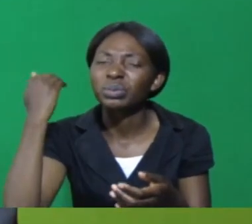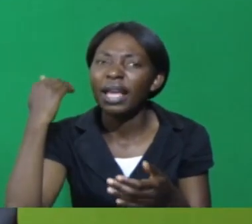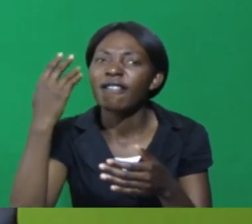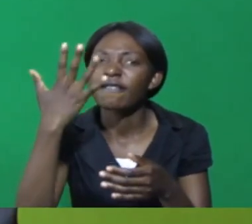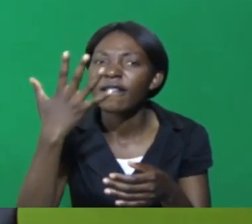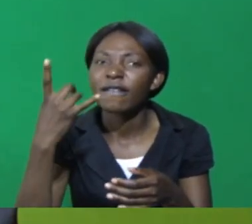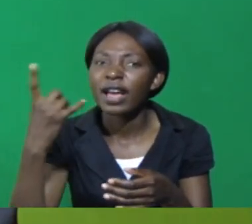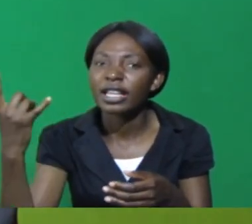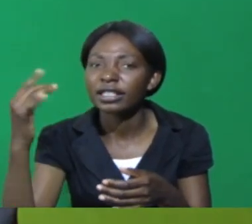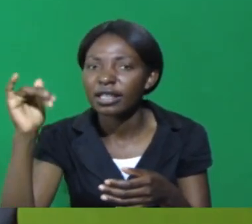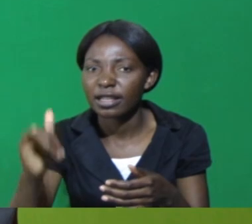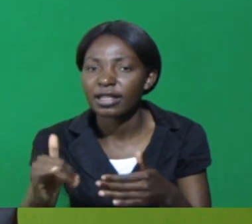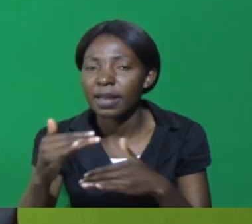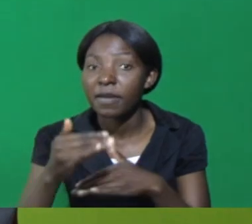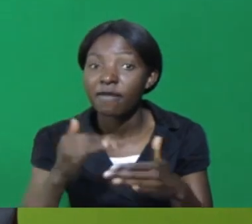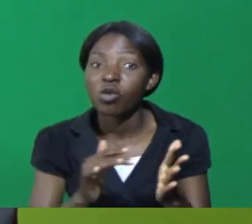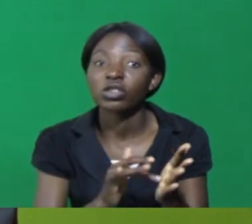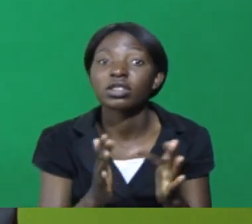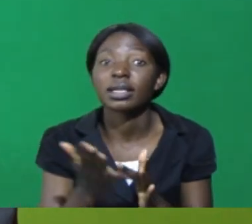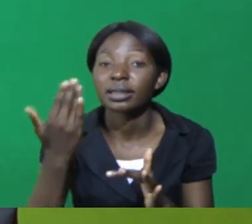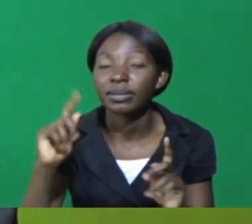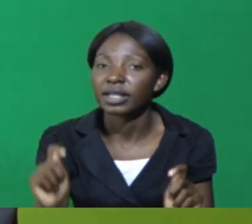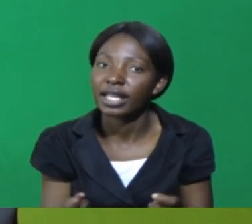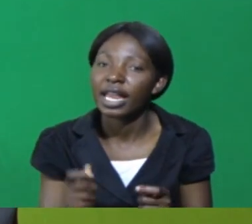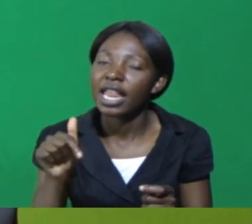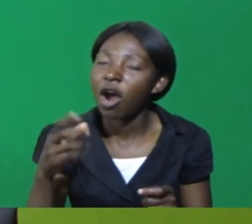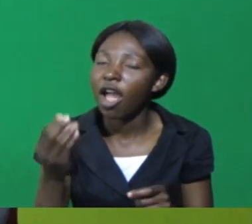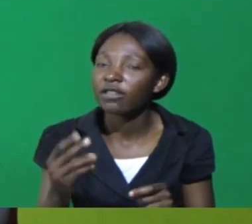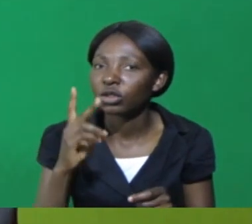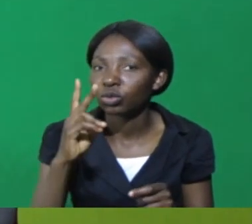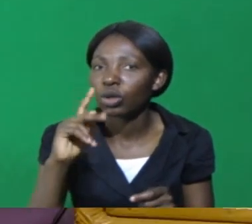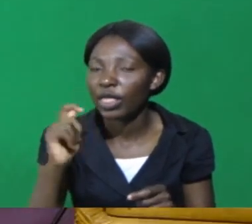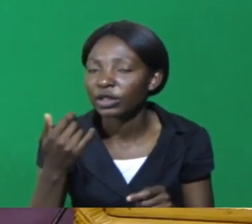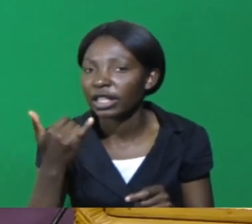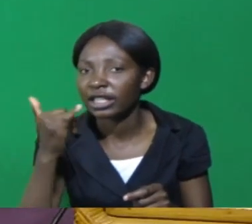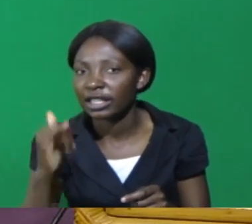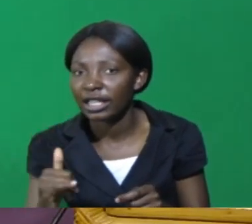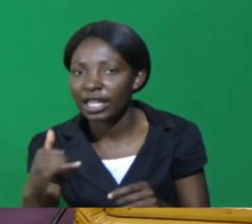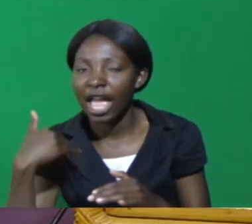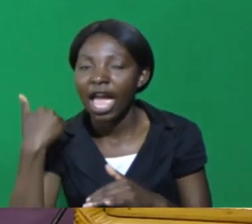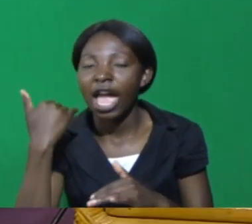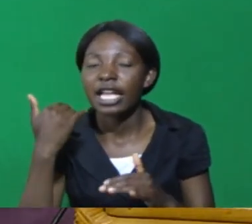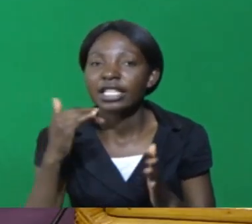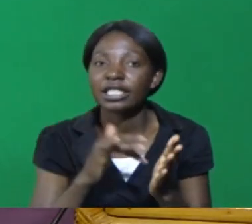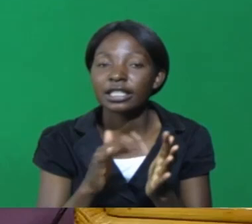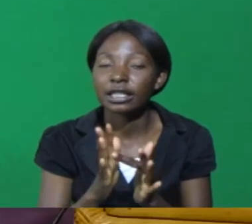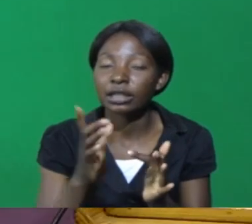Iye zvino izvi taane makore kuma2000 Jesu aenda. ukaedha ese that's